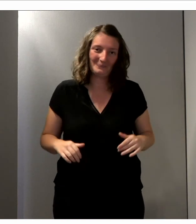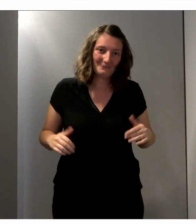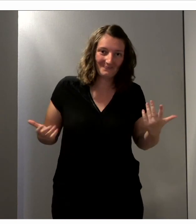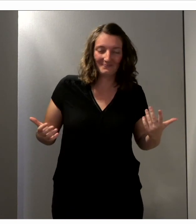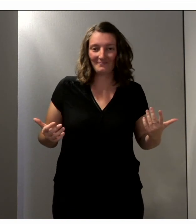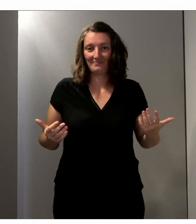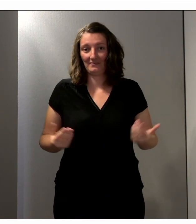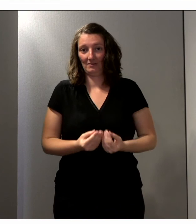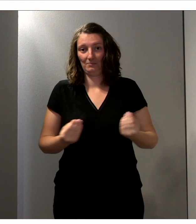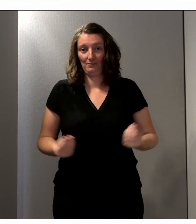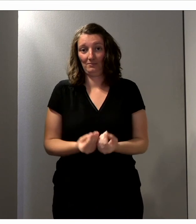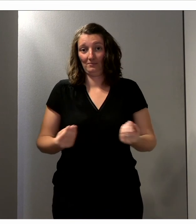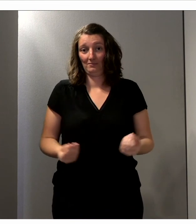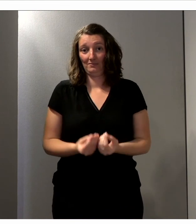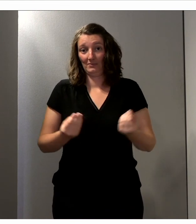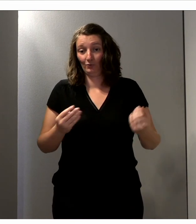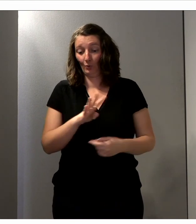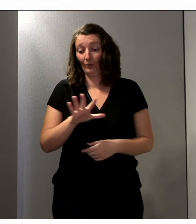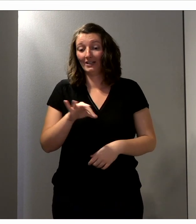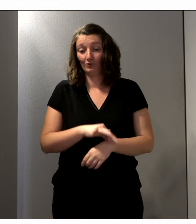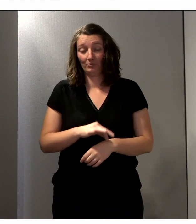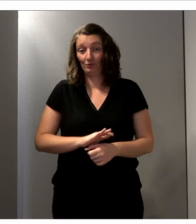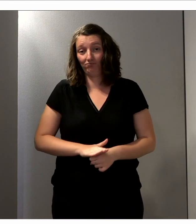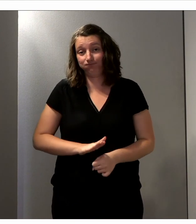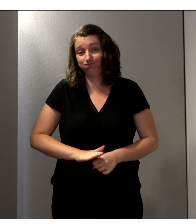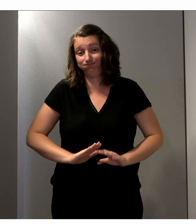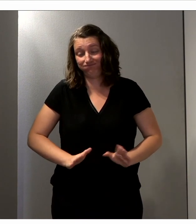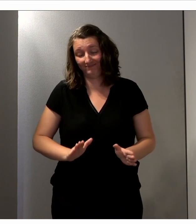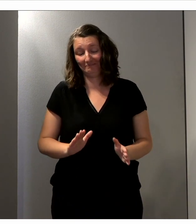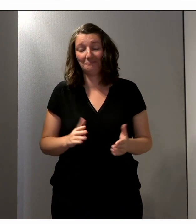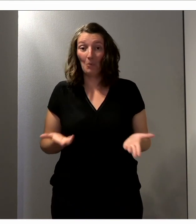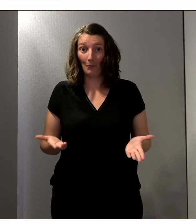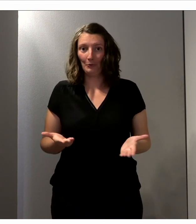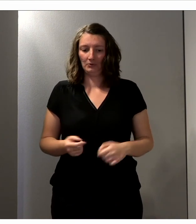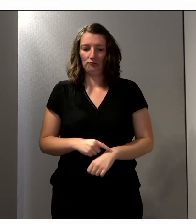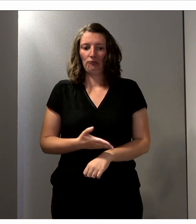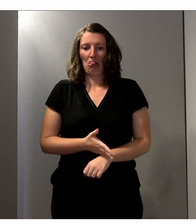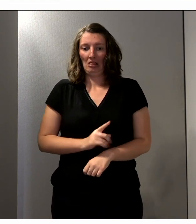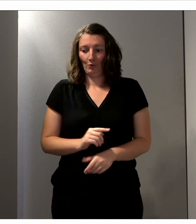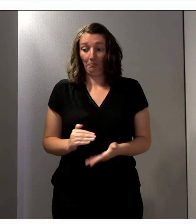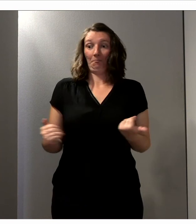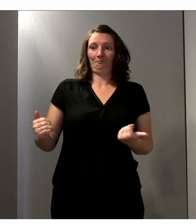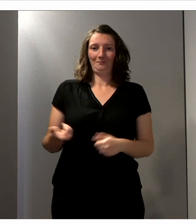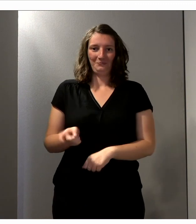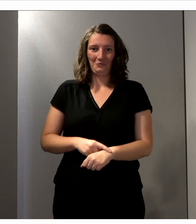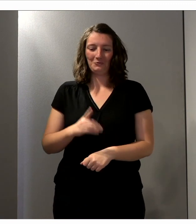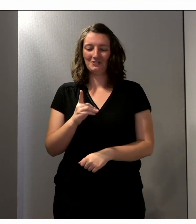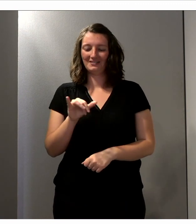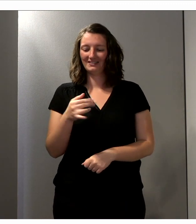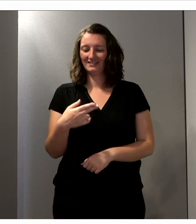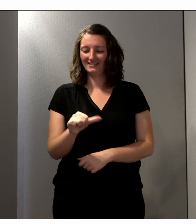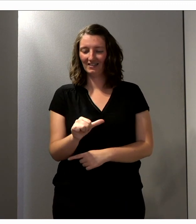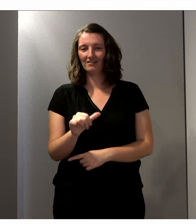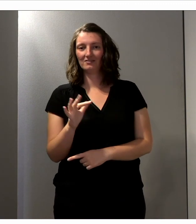mais c'est pas 45 minutes qu'on aurait besoin. Donc, sans tarder, je vais passer la parole à Dina